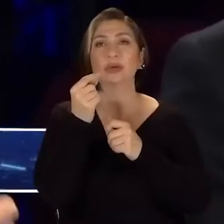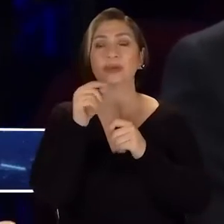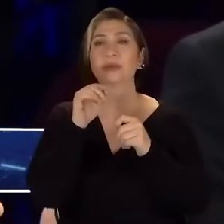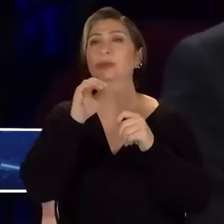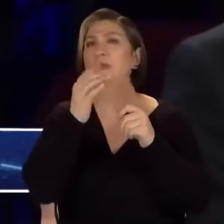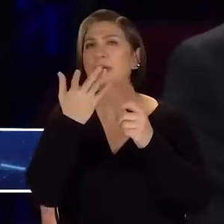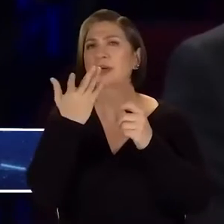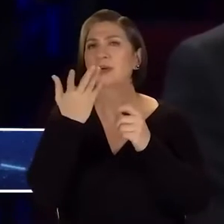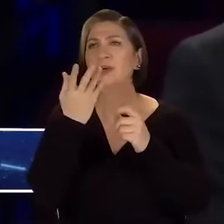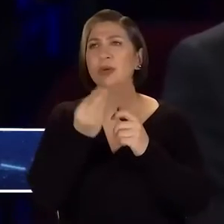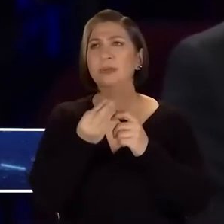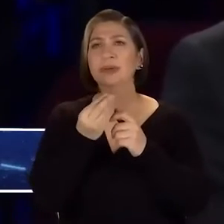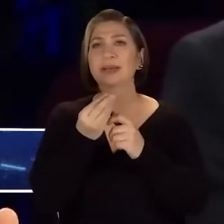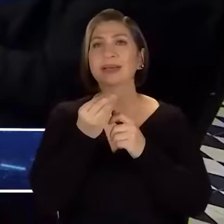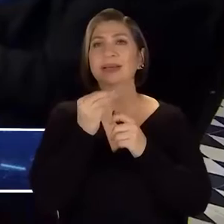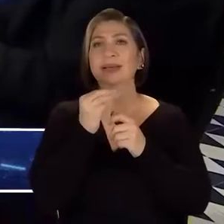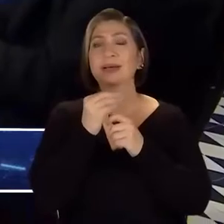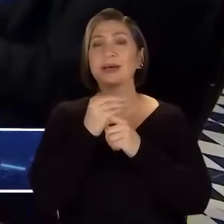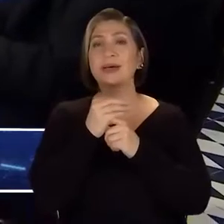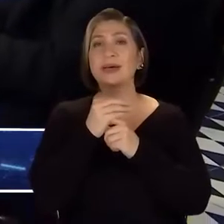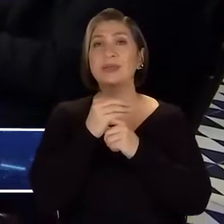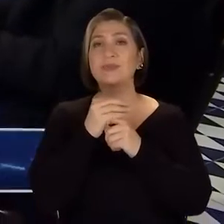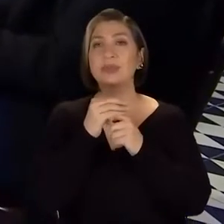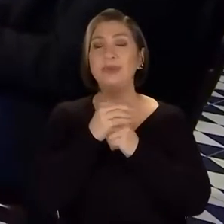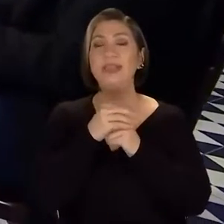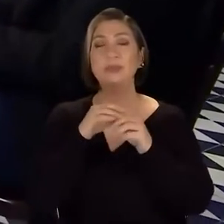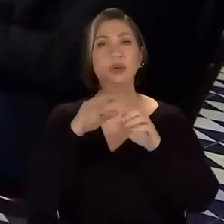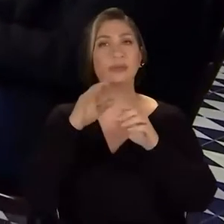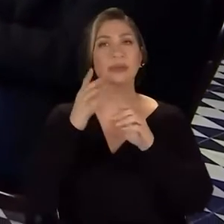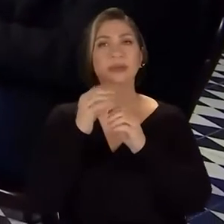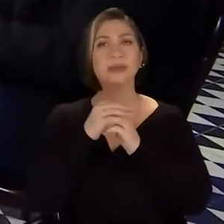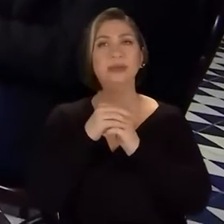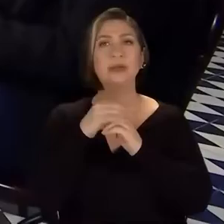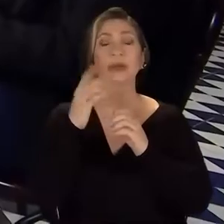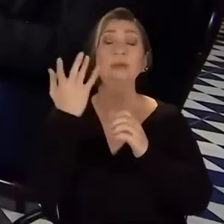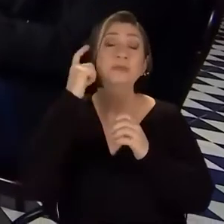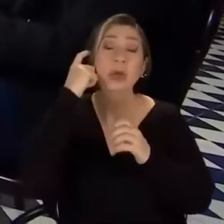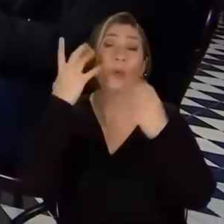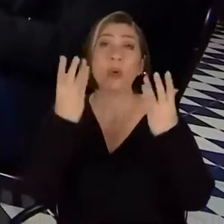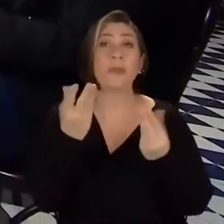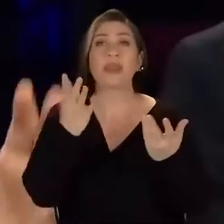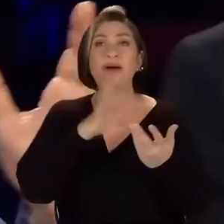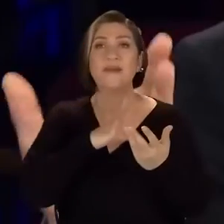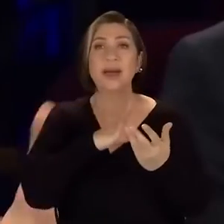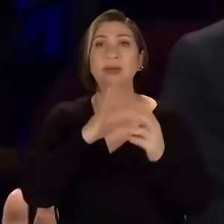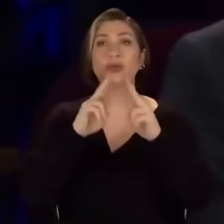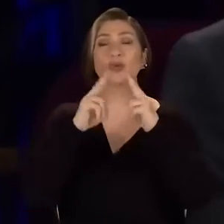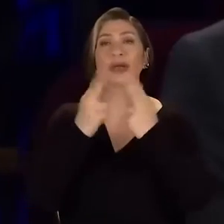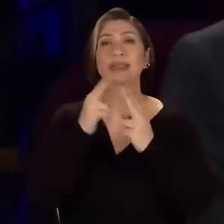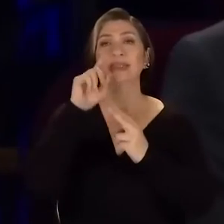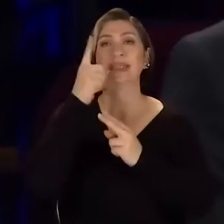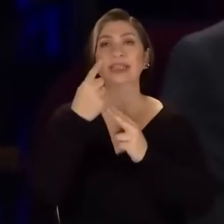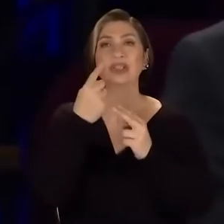çok popülerleşen bir fikir ama onlar da reel dünyanın biraz dışında kalıyorlar. Para basmak falan diye bir şey yok. Dünyayı şu anda çeviren